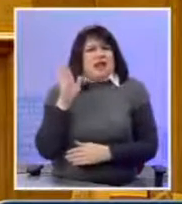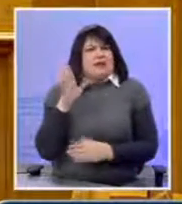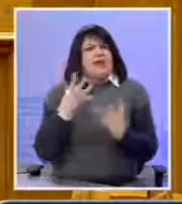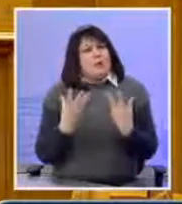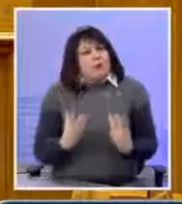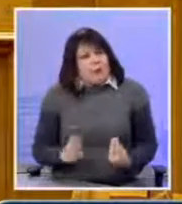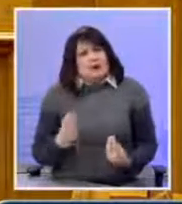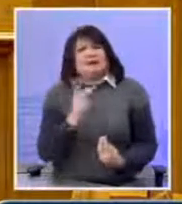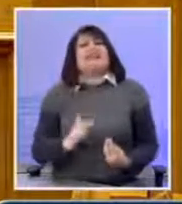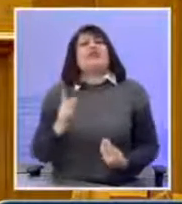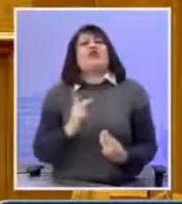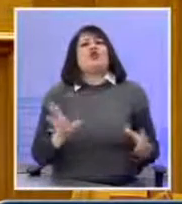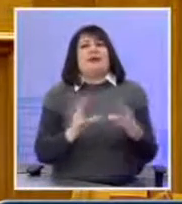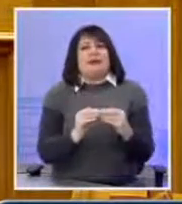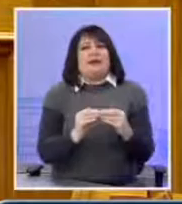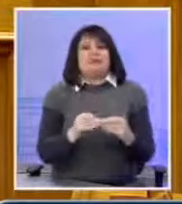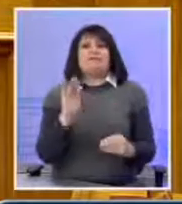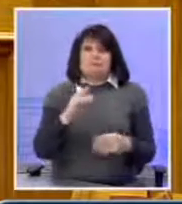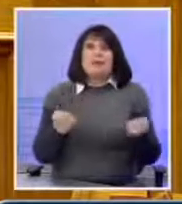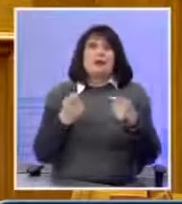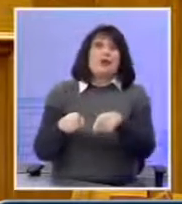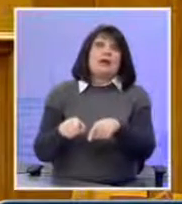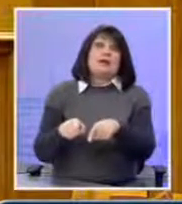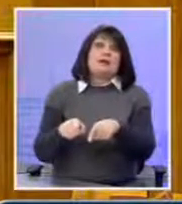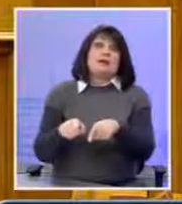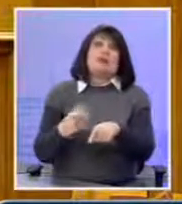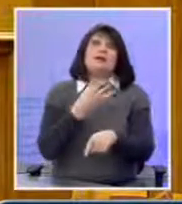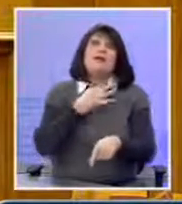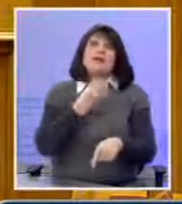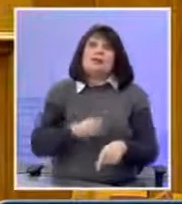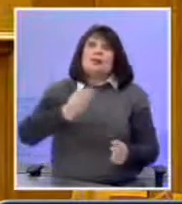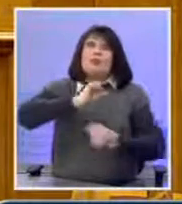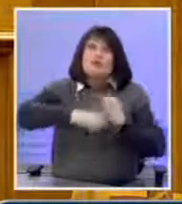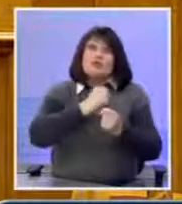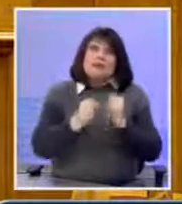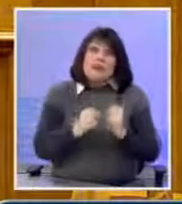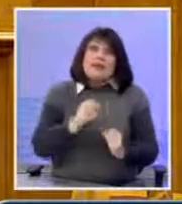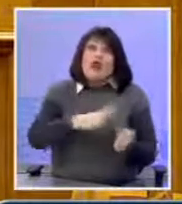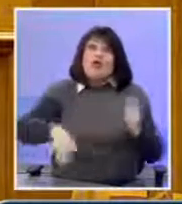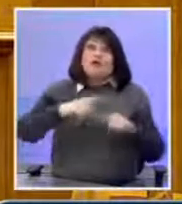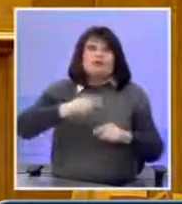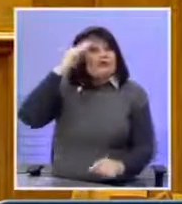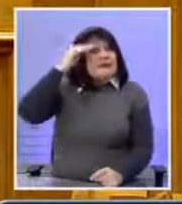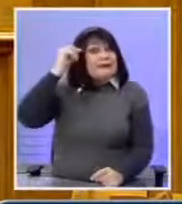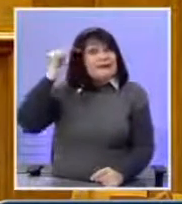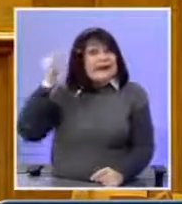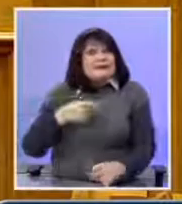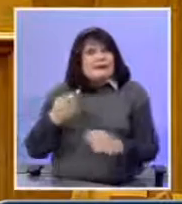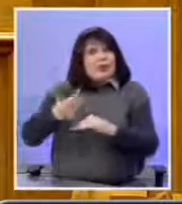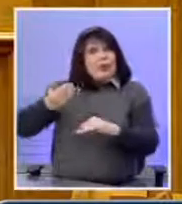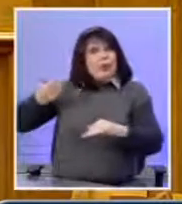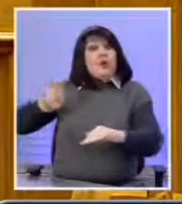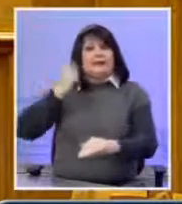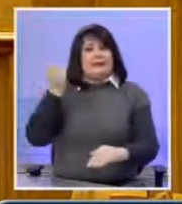είναι κομμάτι του λαού. Να το κάνετε. Χρειάζεται πολύ μεγάλη προσπάθεια για να ξεχάσει ο κόσμος το τι κάνατε